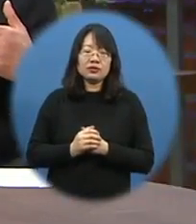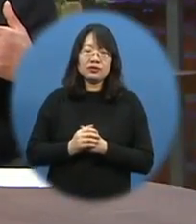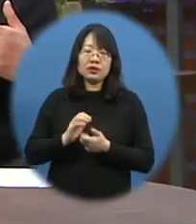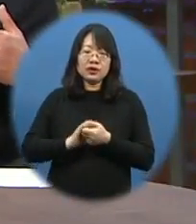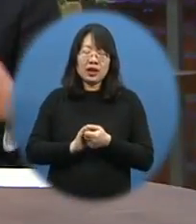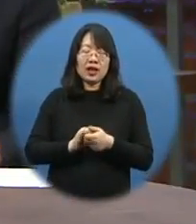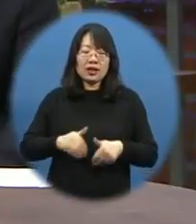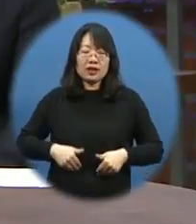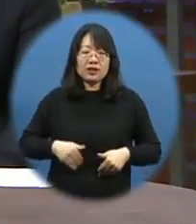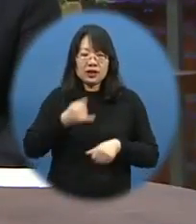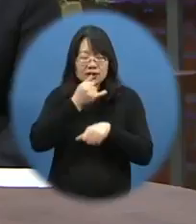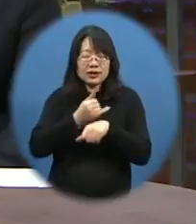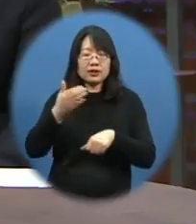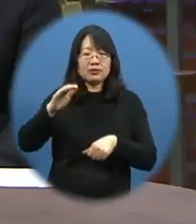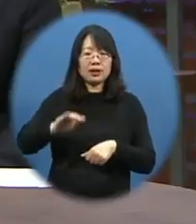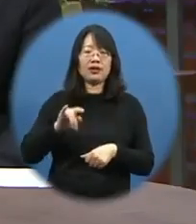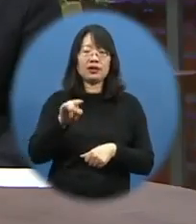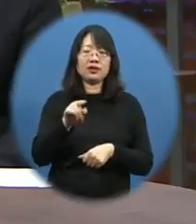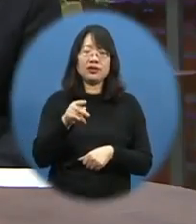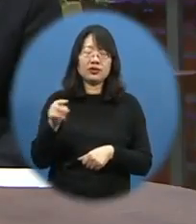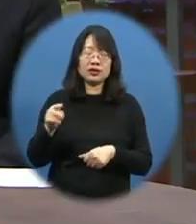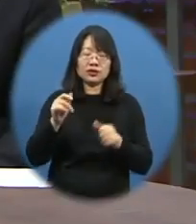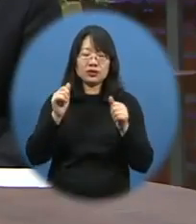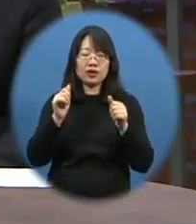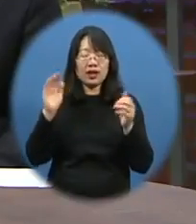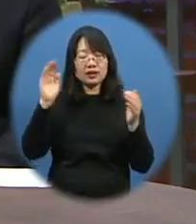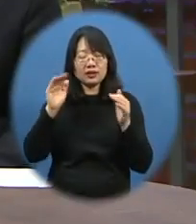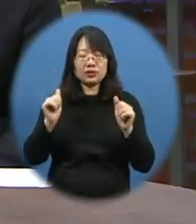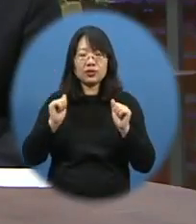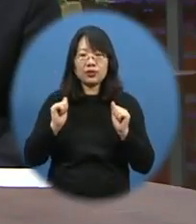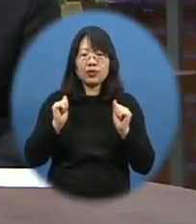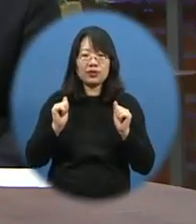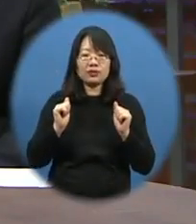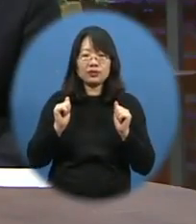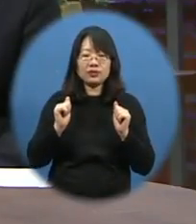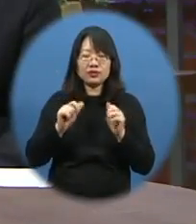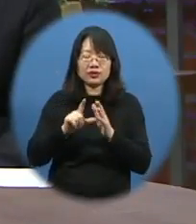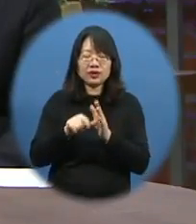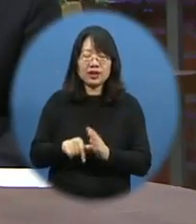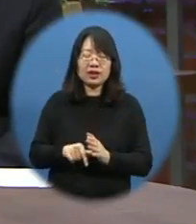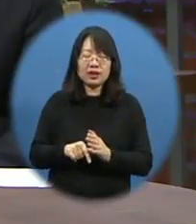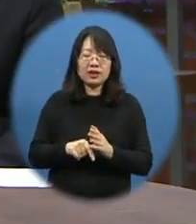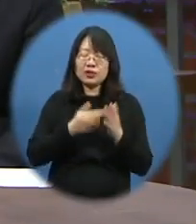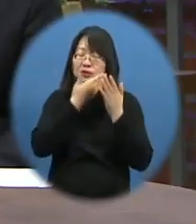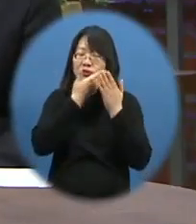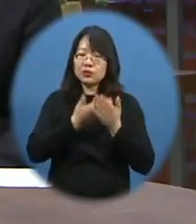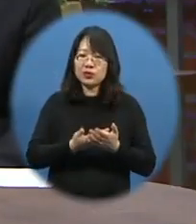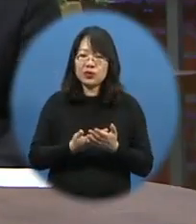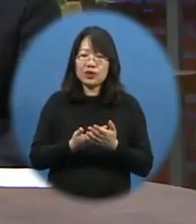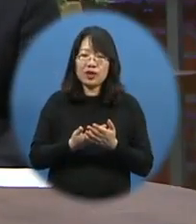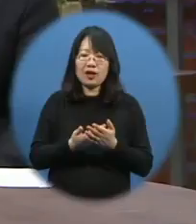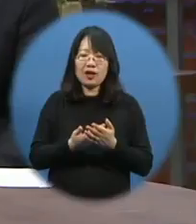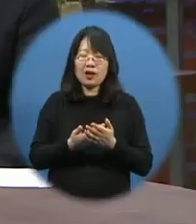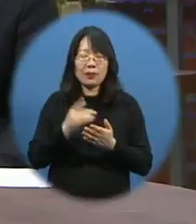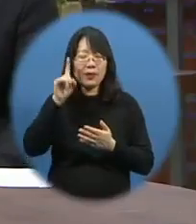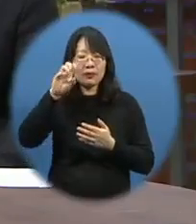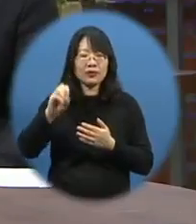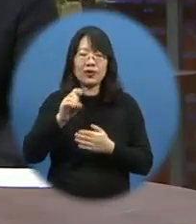둬야 되겠죠. 그러나 그것이 그 졸업 학생들이 졸업을 하는데 결정적